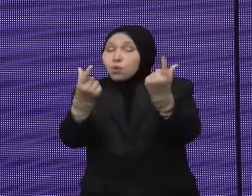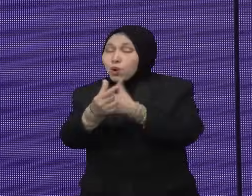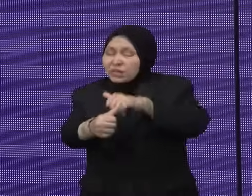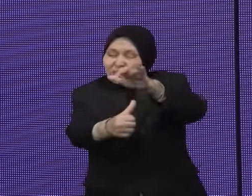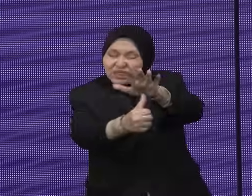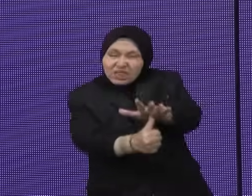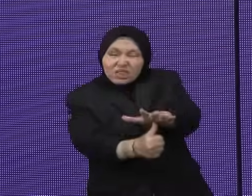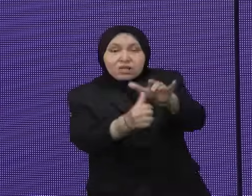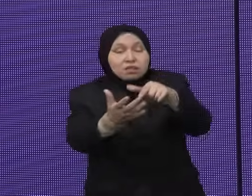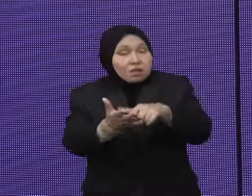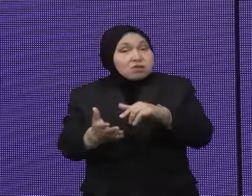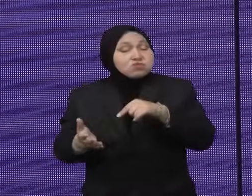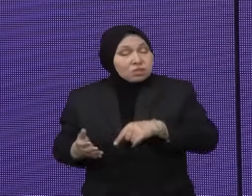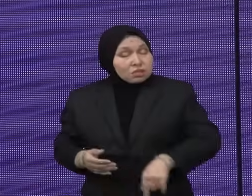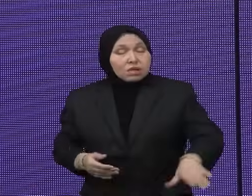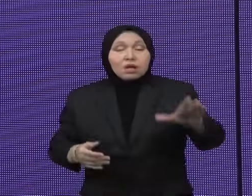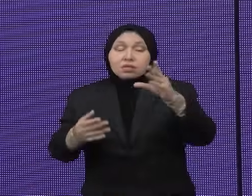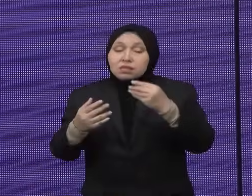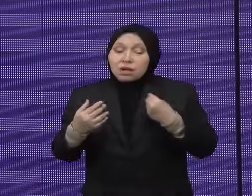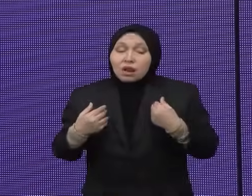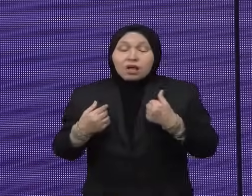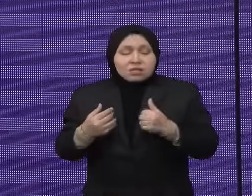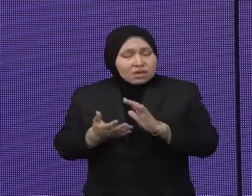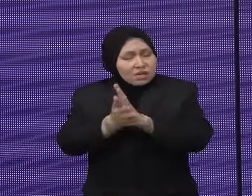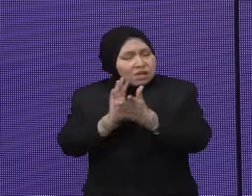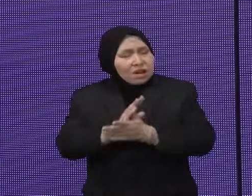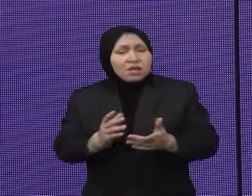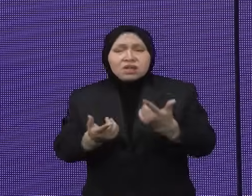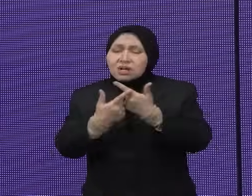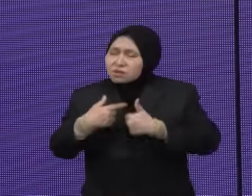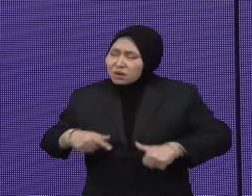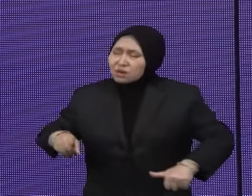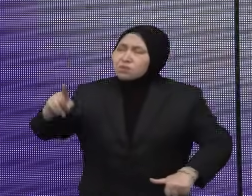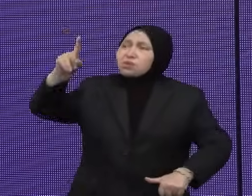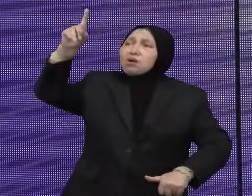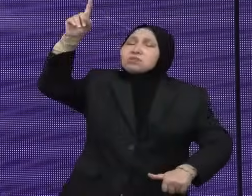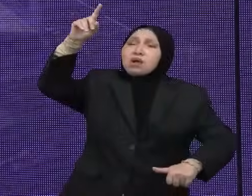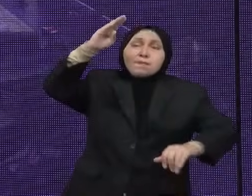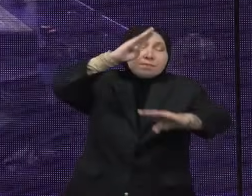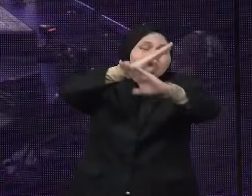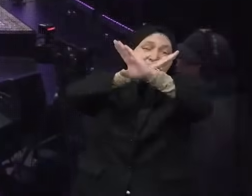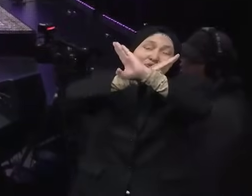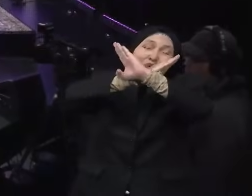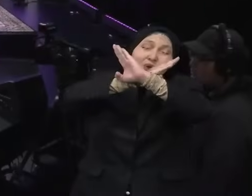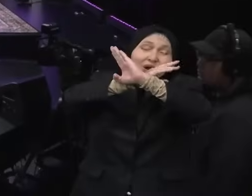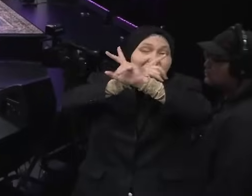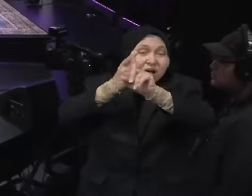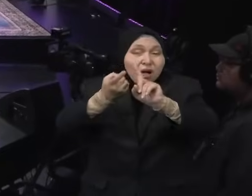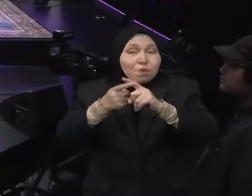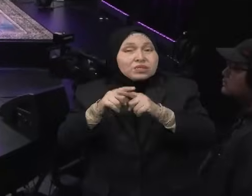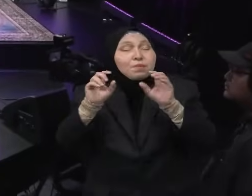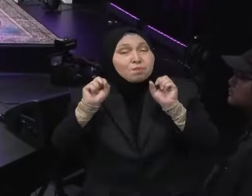tertindas ini, waja'allana min ladunka waliya, jadikanlah daripada sisimu, Ya Allah, pelindung, wali, kawan yang